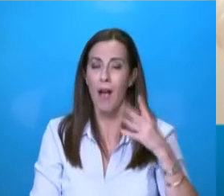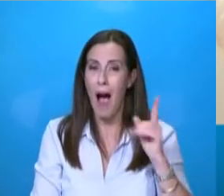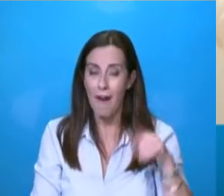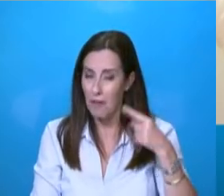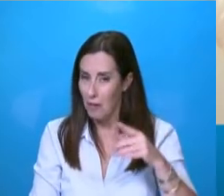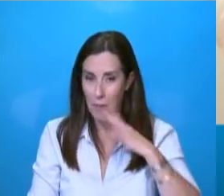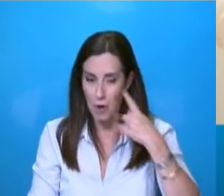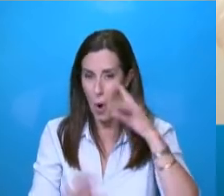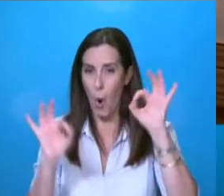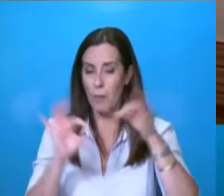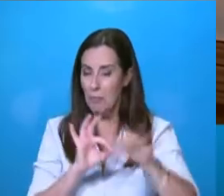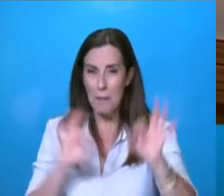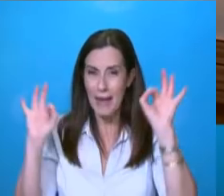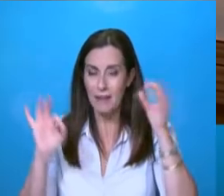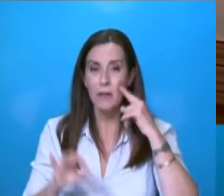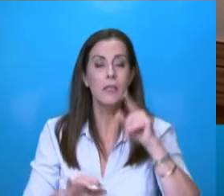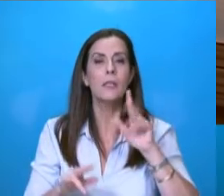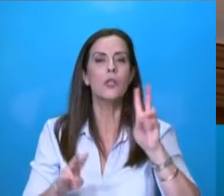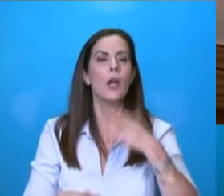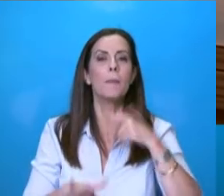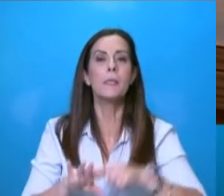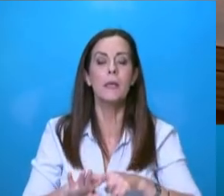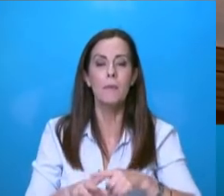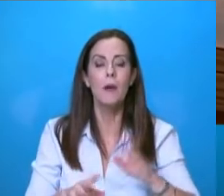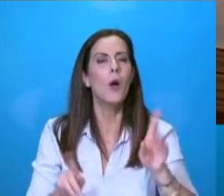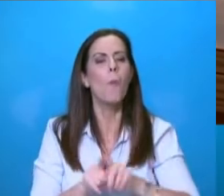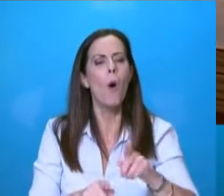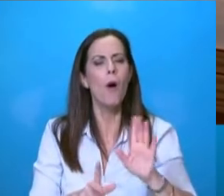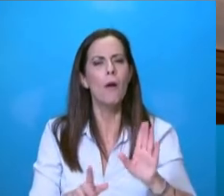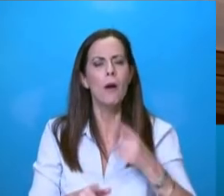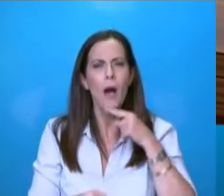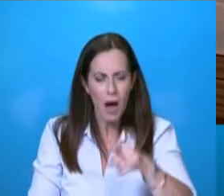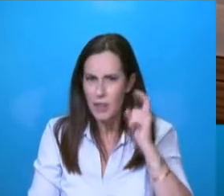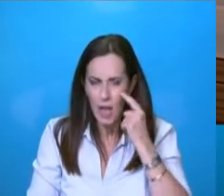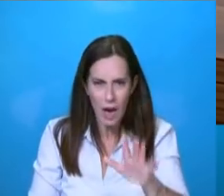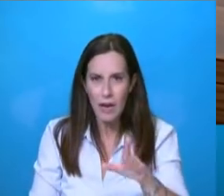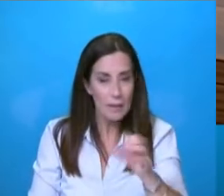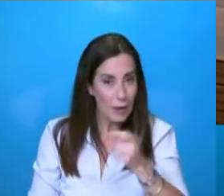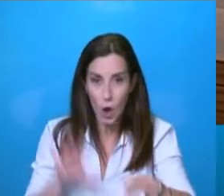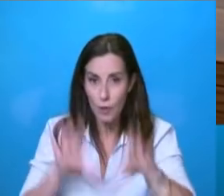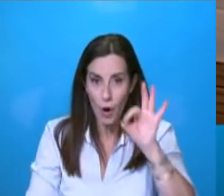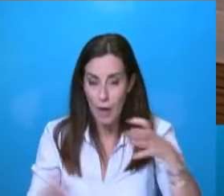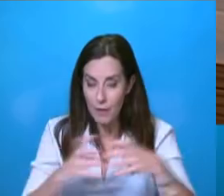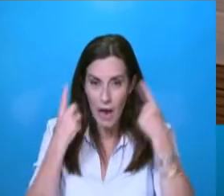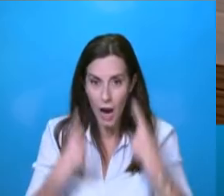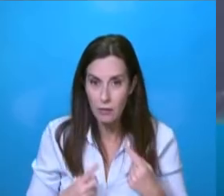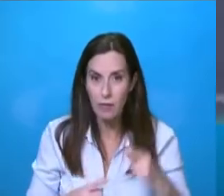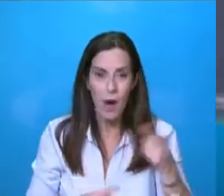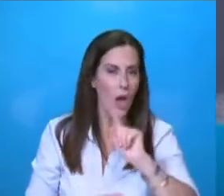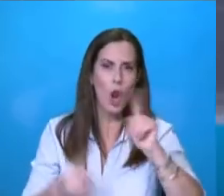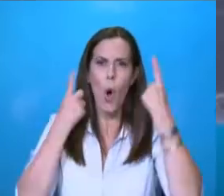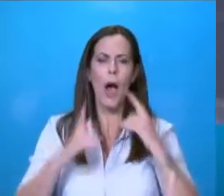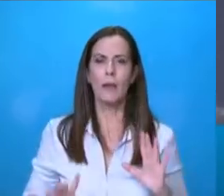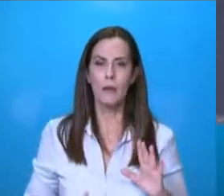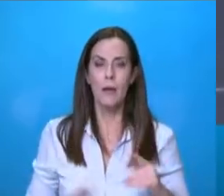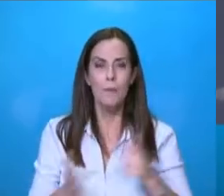ממטר. וזו מציאות שקיימת רק בארץ, שבה הסקנים קופים עליך, אומרים לך, תקשיב, אם אתה לא תצביע למפלגה חרדית, אתה לא חרדי.